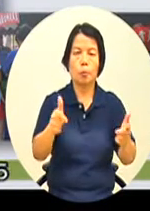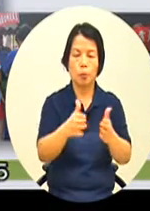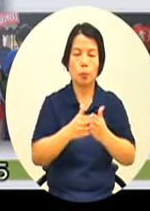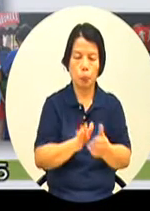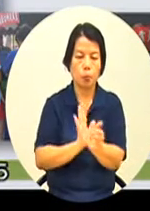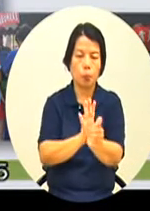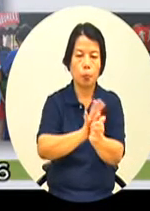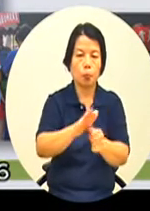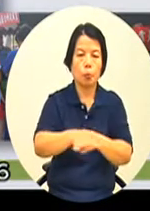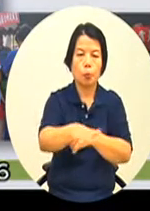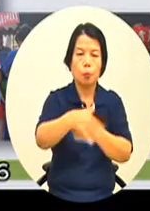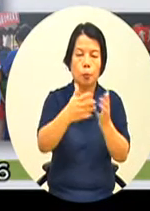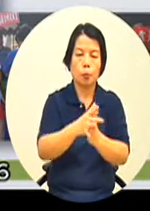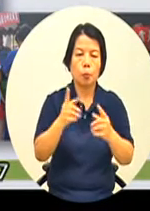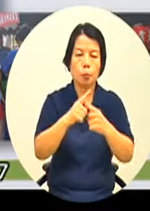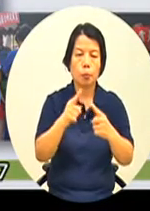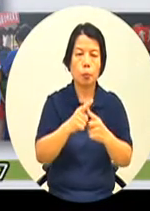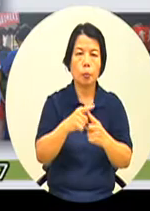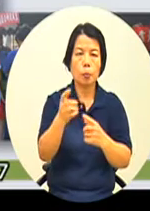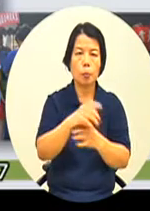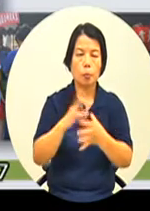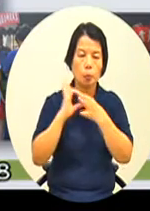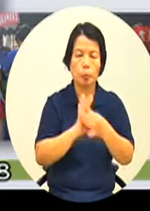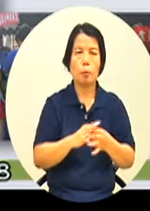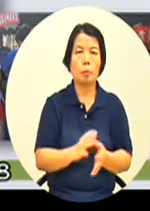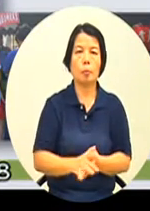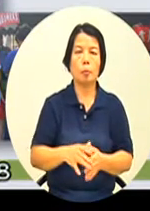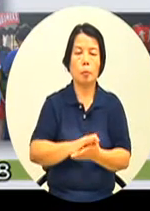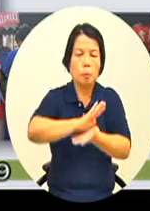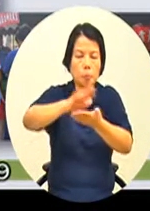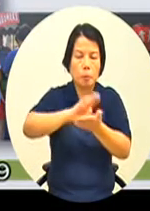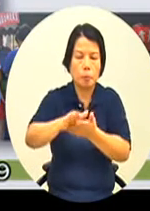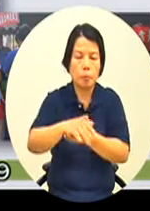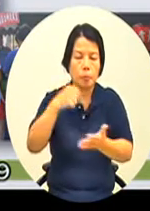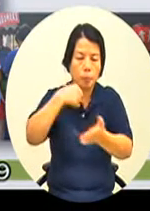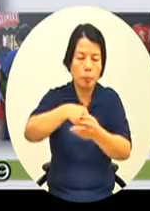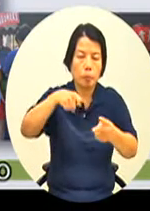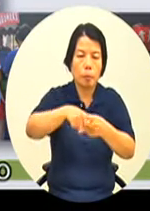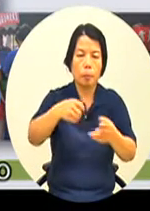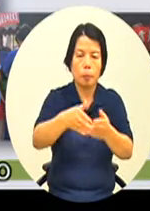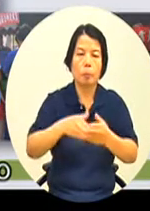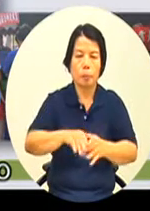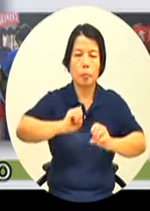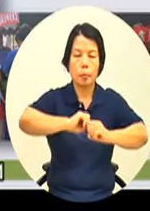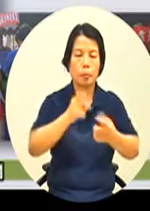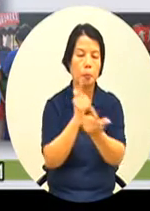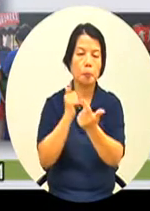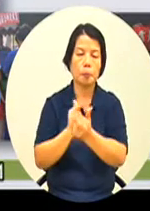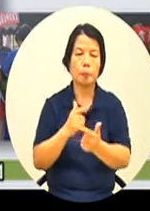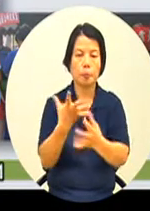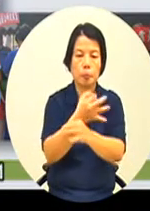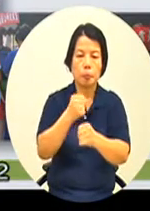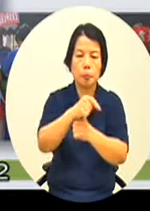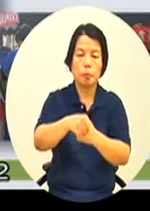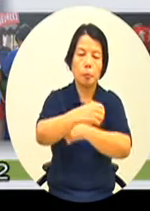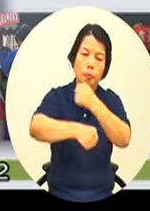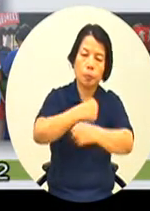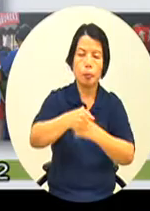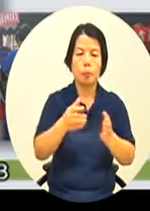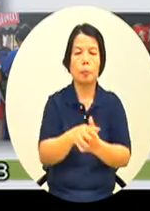相关的廉能观念，我们应用廉政志工来配合各种节庆的活动办理相关的先